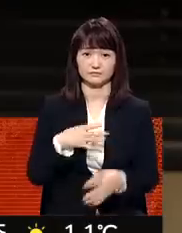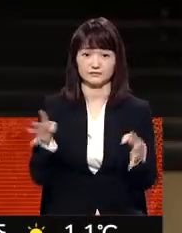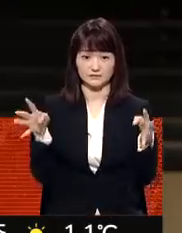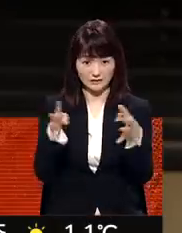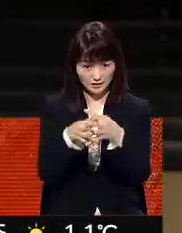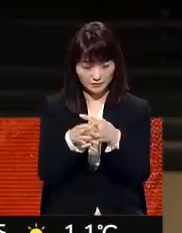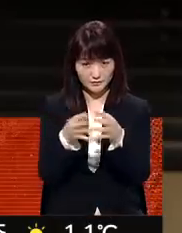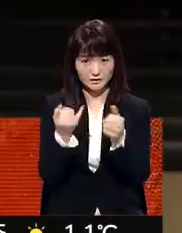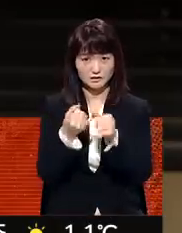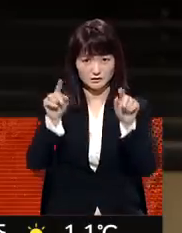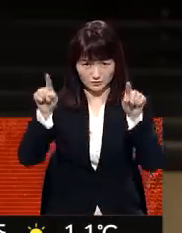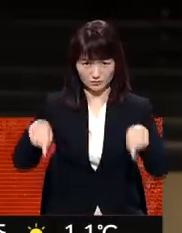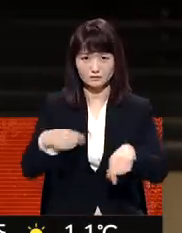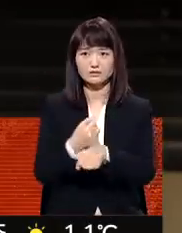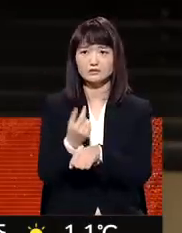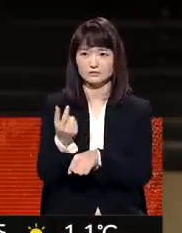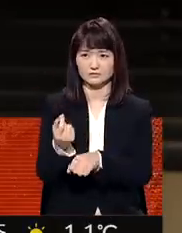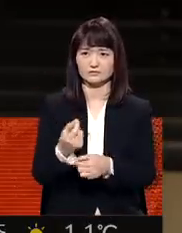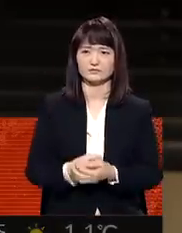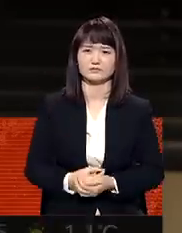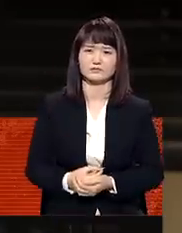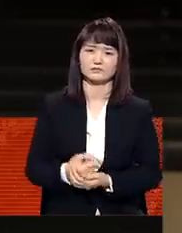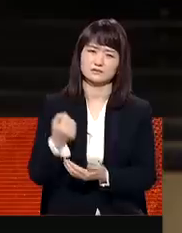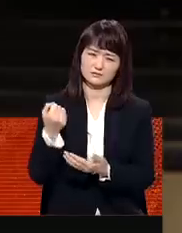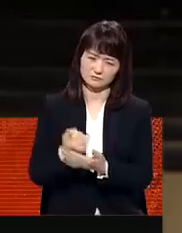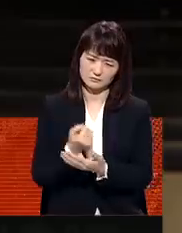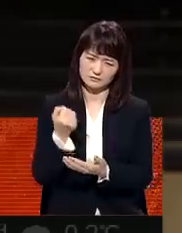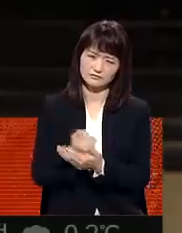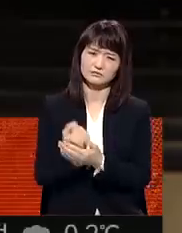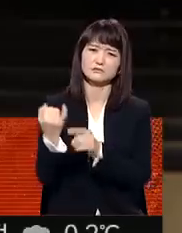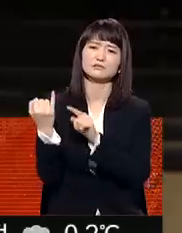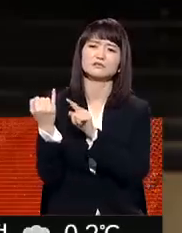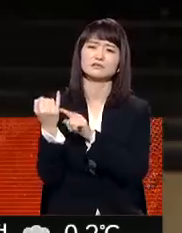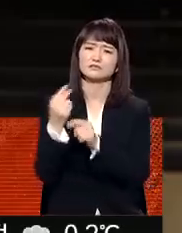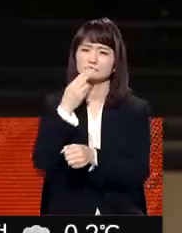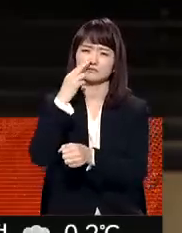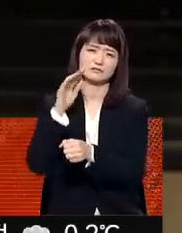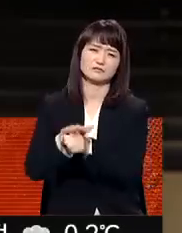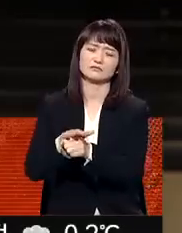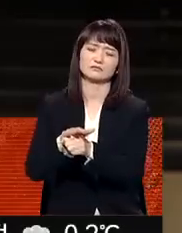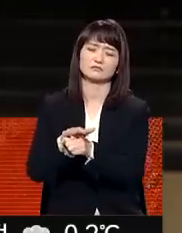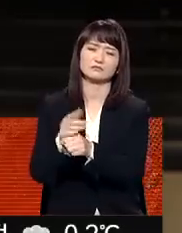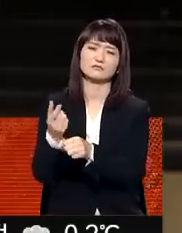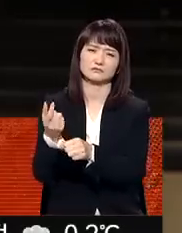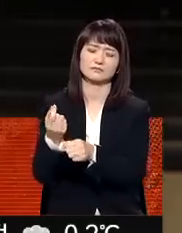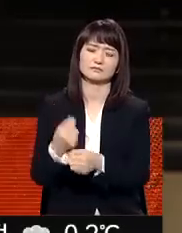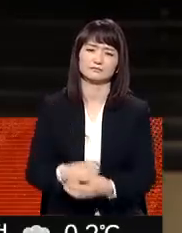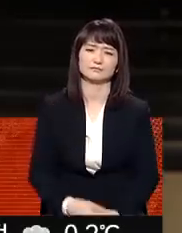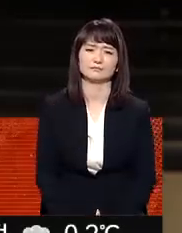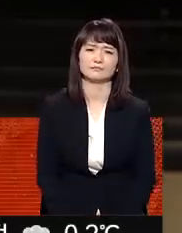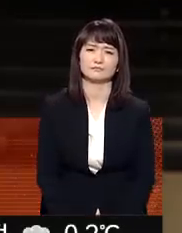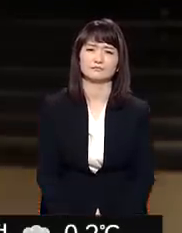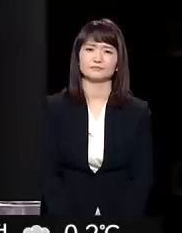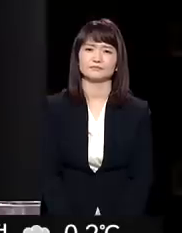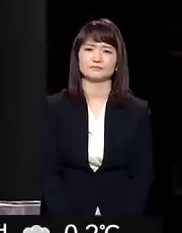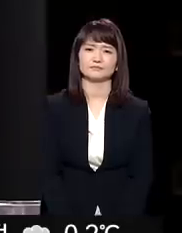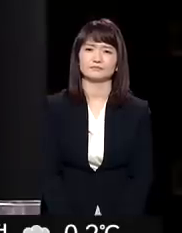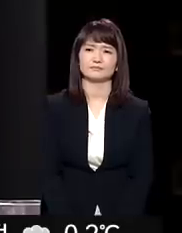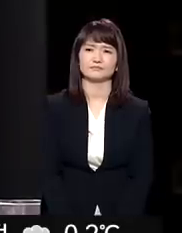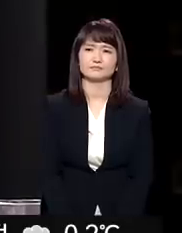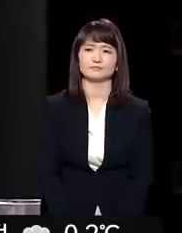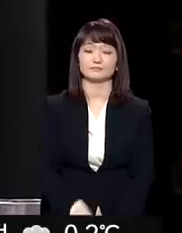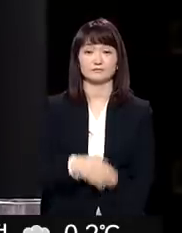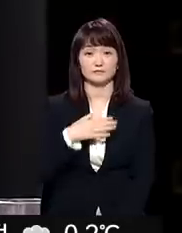하든 어떻게든 이혼을 할 것 같긴 한데 좀 안타깝습니다 여성이 너무 좀 억울할 것 같아요 팀장님